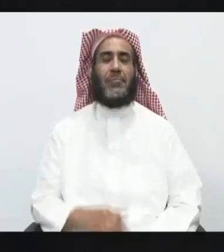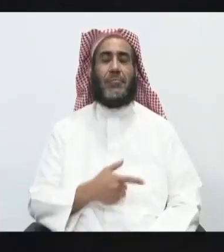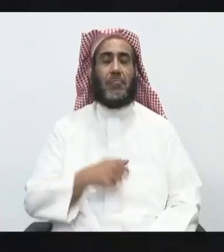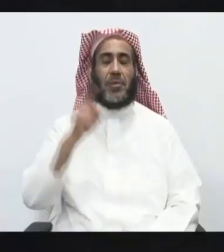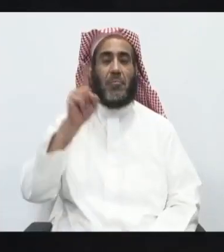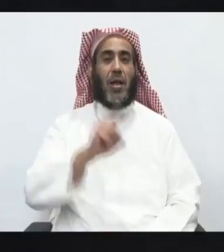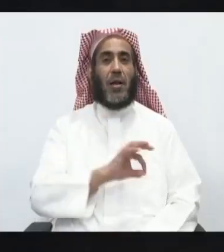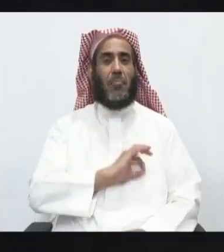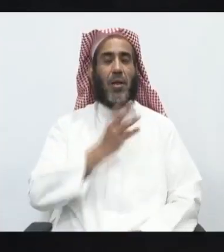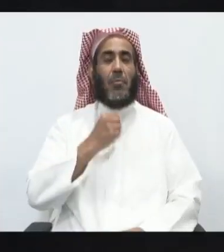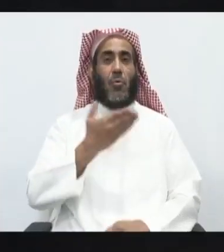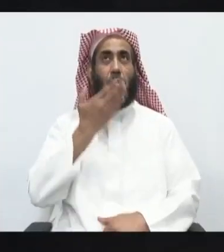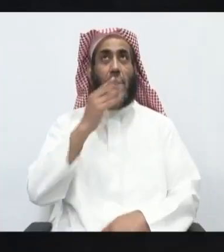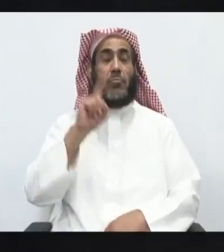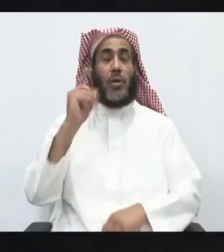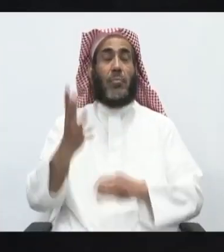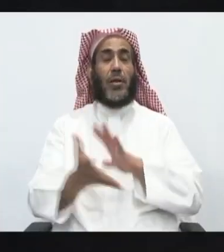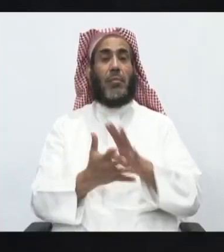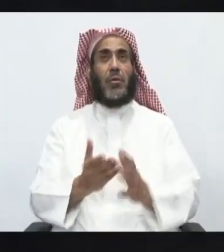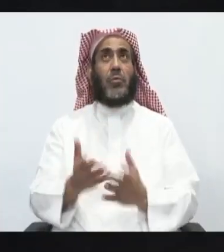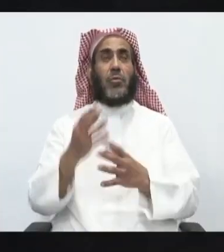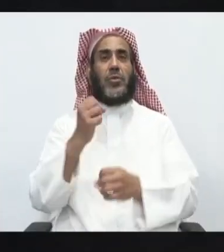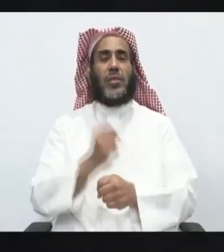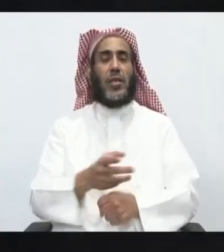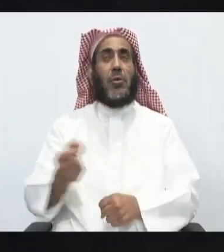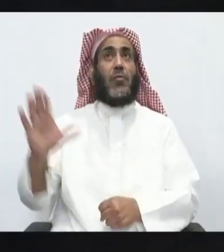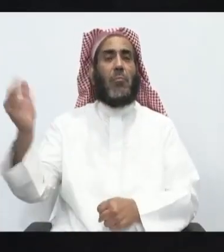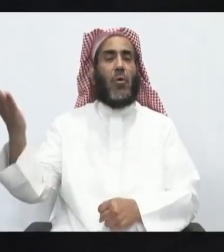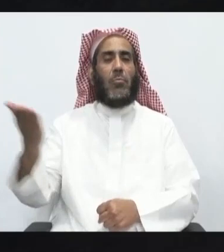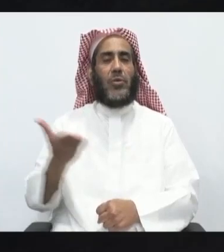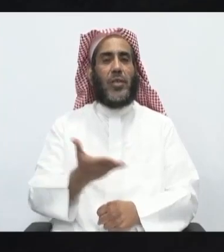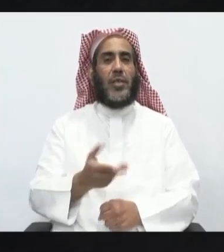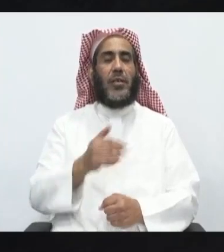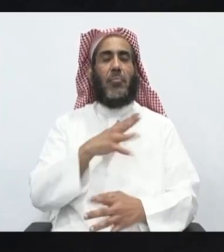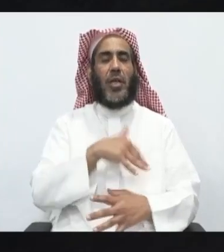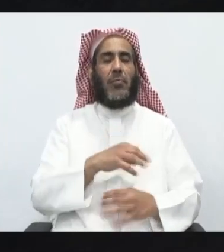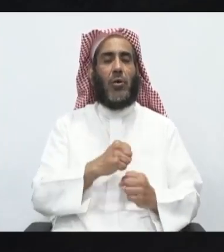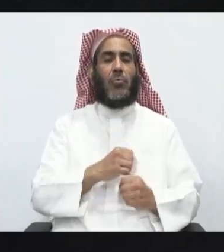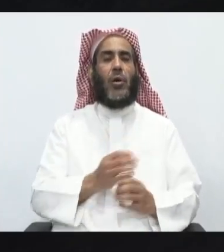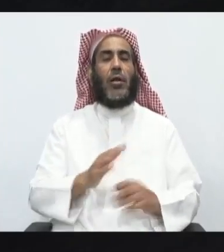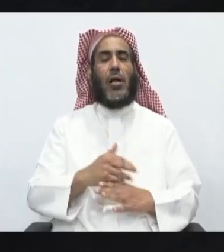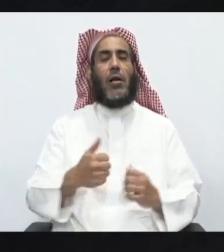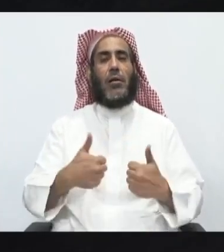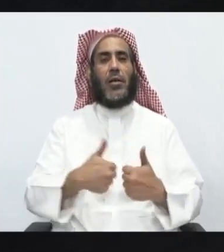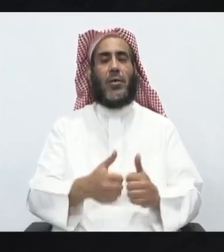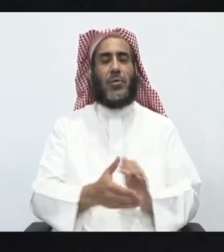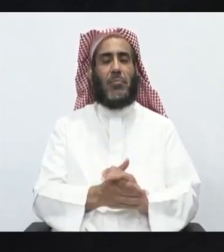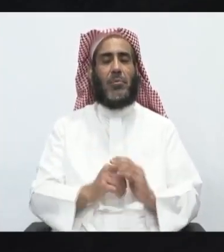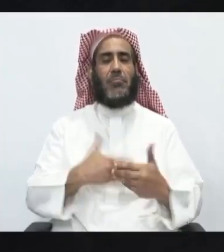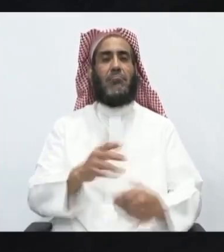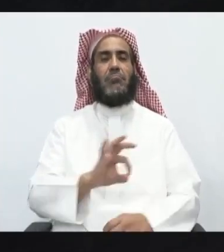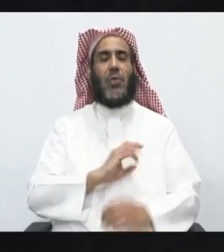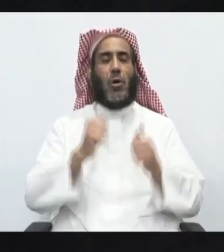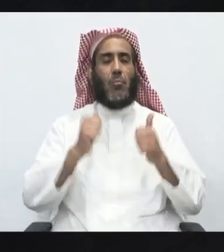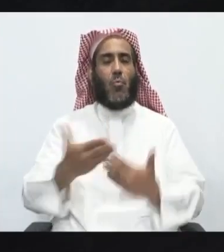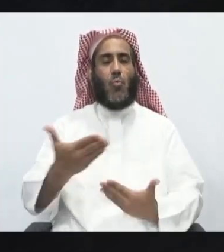بسم الله الرحمن الرحيم الحمد لله رب العالمين والصلاه والسلام على اشرف الانبياء والمرسلين نبينا محمد وعلى اله وصحبه اجمعين مرحبا بكم